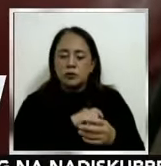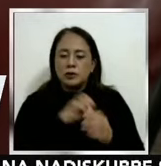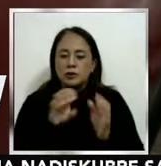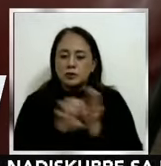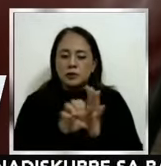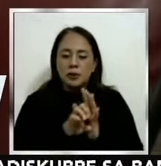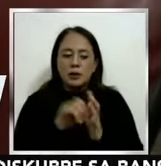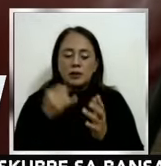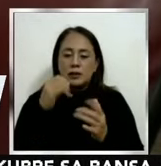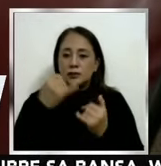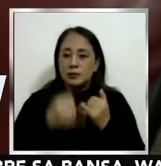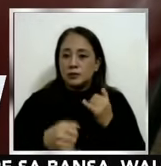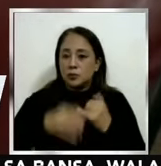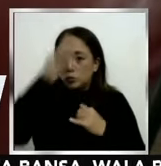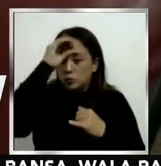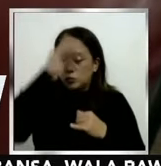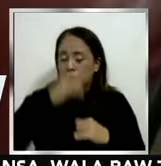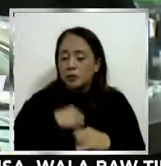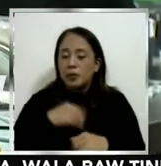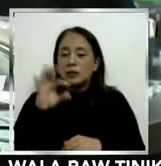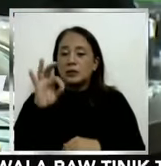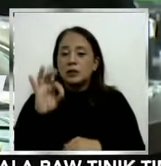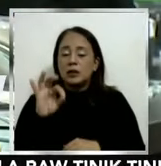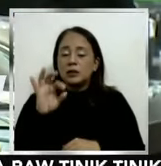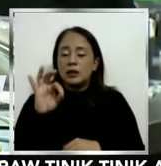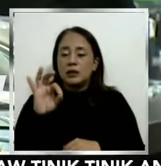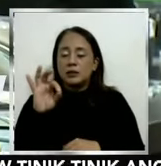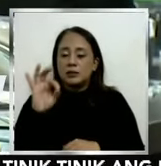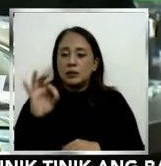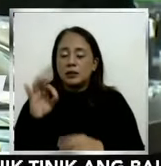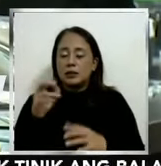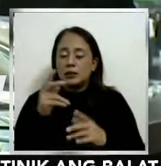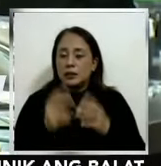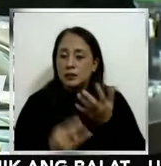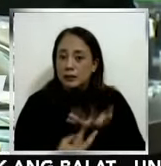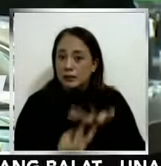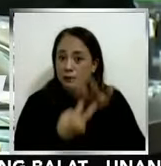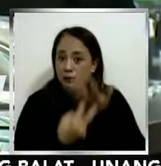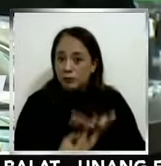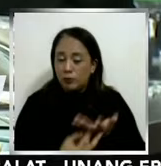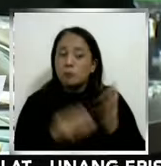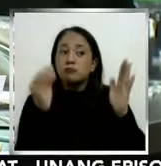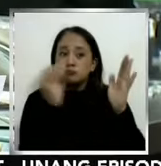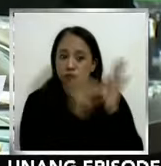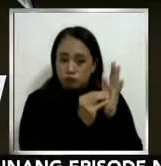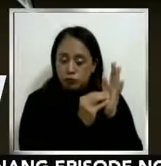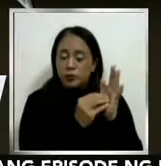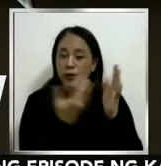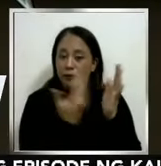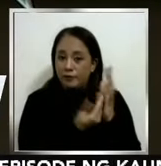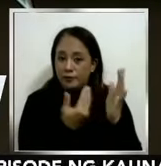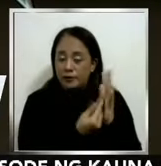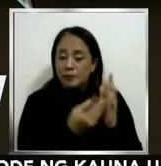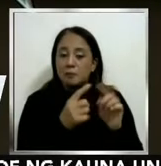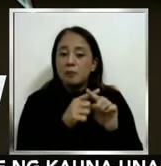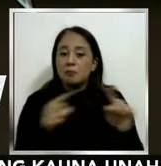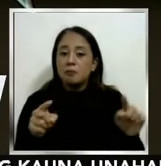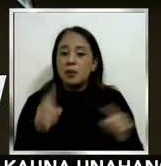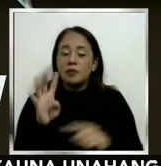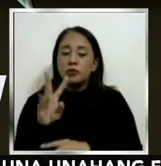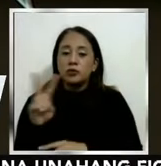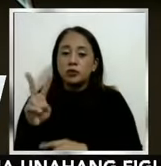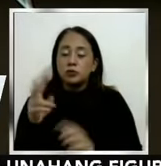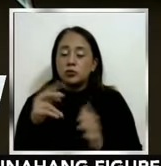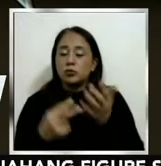Oktubre. 990 kilos ng shabu raw ang opisyal na nakalistang ebidensya, pero may 42 kilos ng shabu